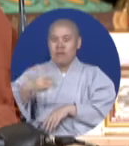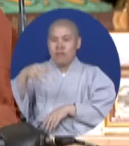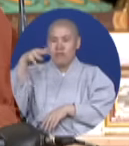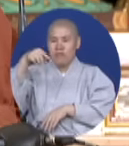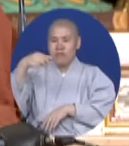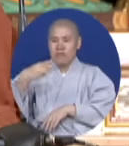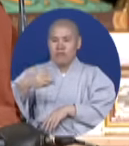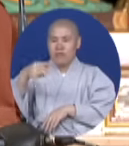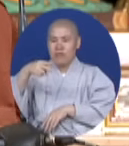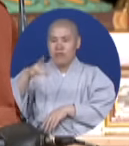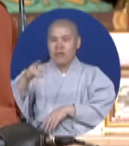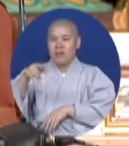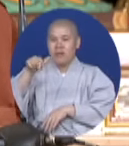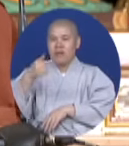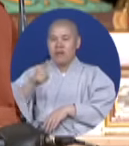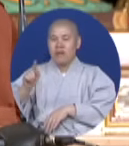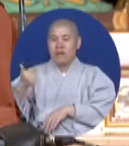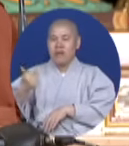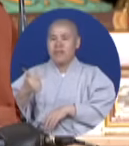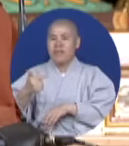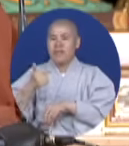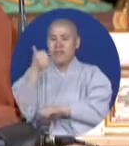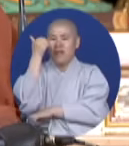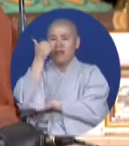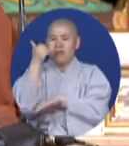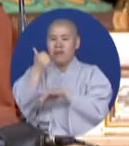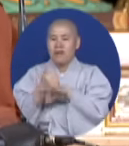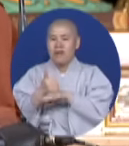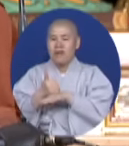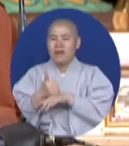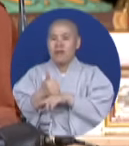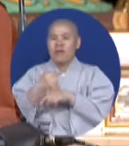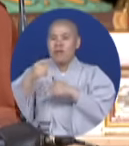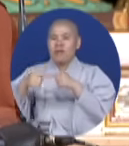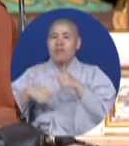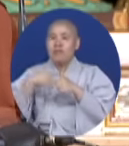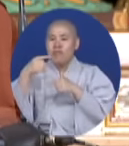세간인과라고 하는 건 육도인과예요. 지옥학이 축생 인도 천도 아소라